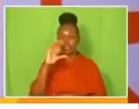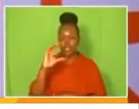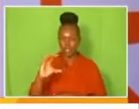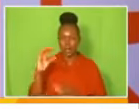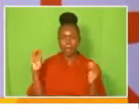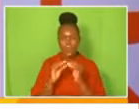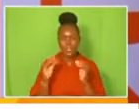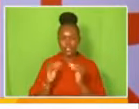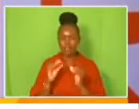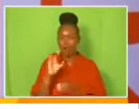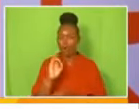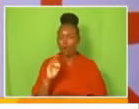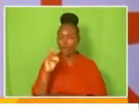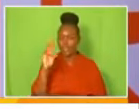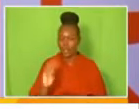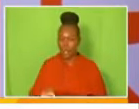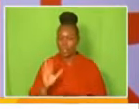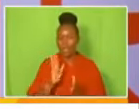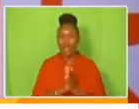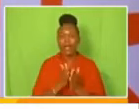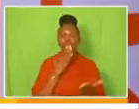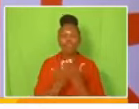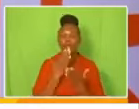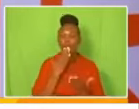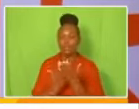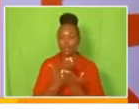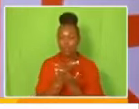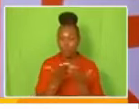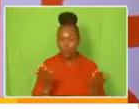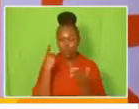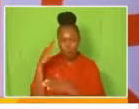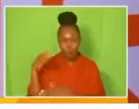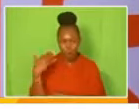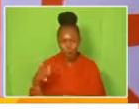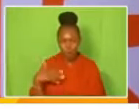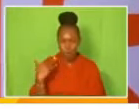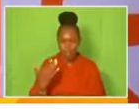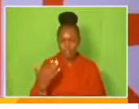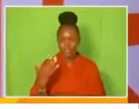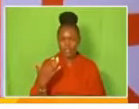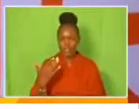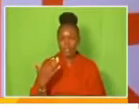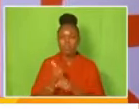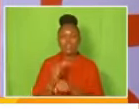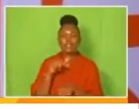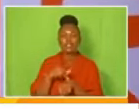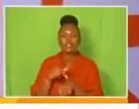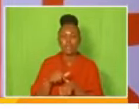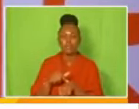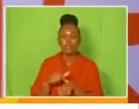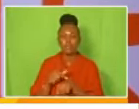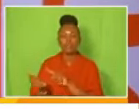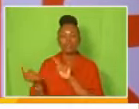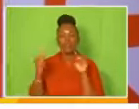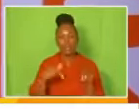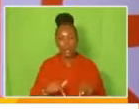ODM and to thank you for always making time for our party.